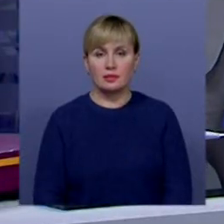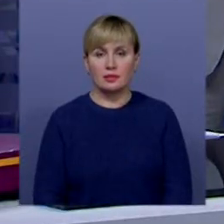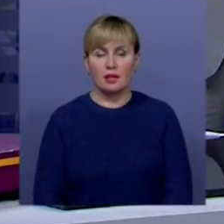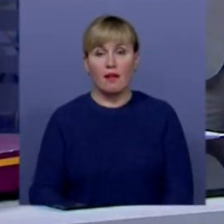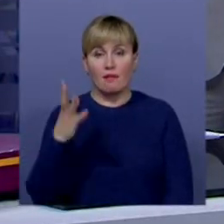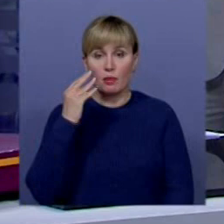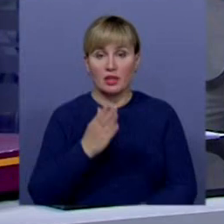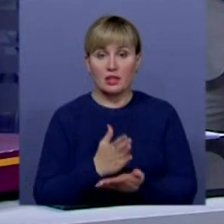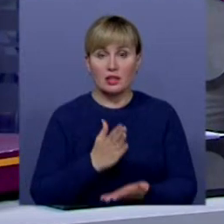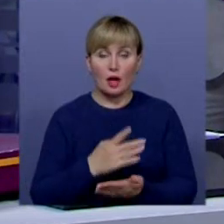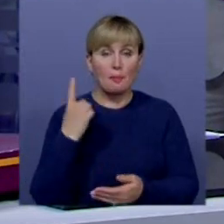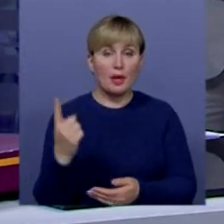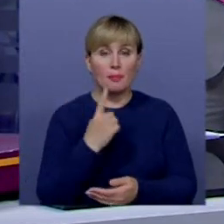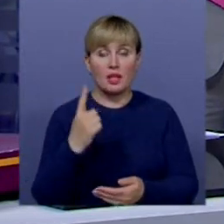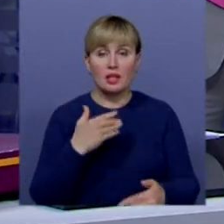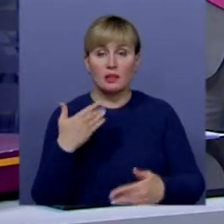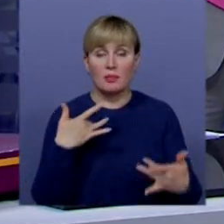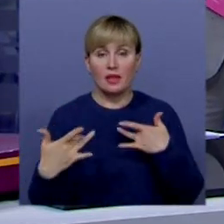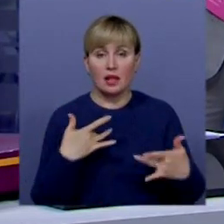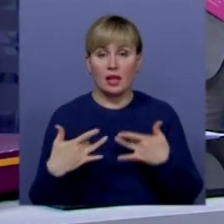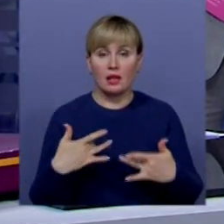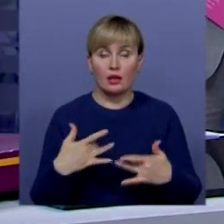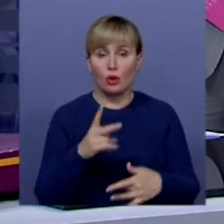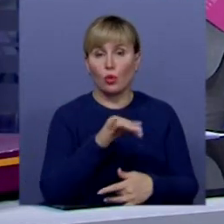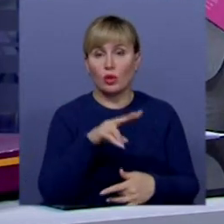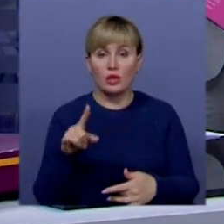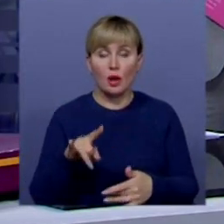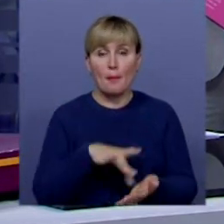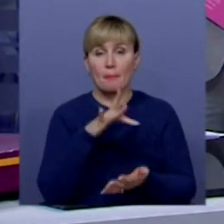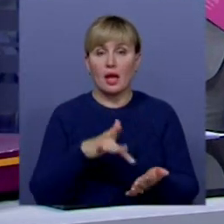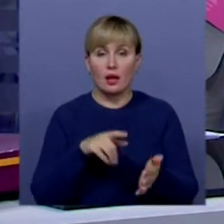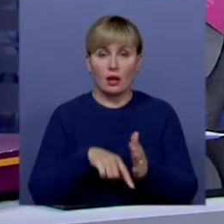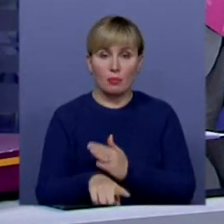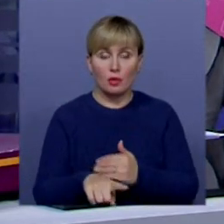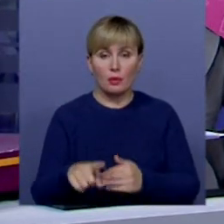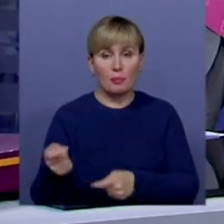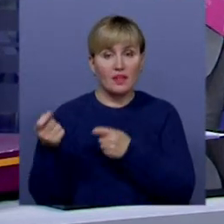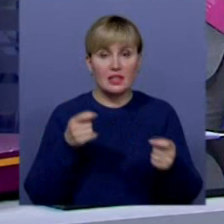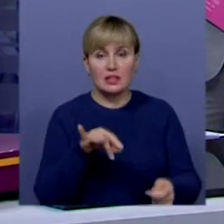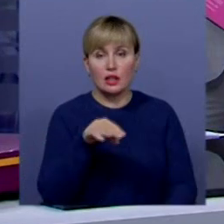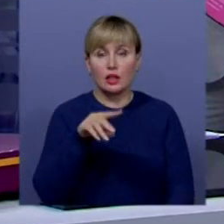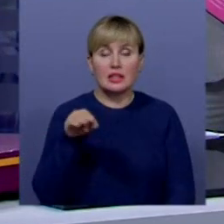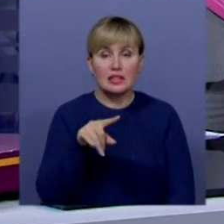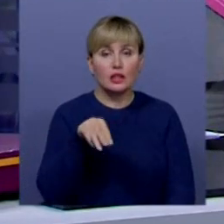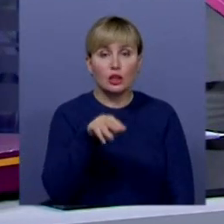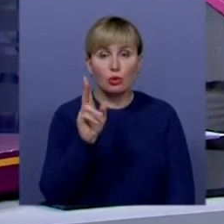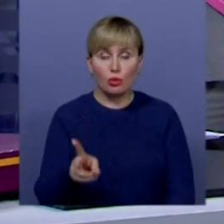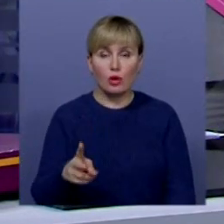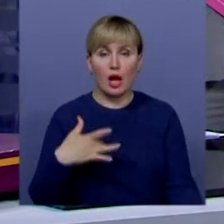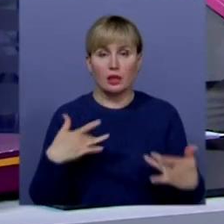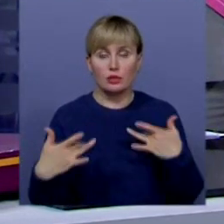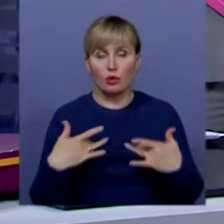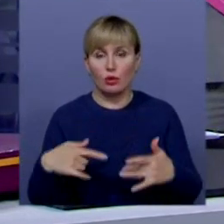В Алматы состоялась премьера спектакля «Колхының кулы». В мегаполис пьесу привезли из Талдыкоргана. Актеры театра имени